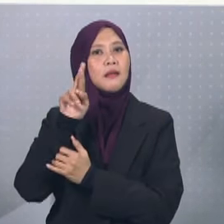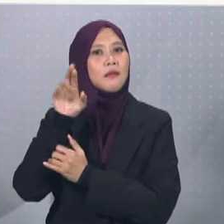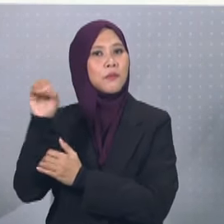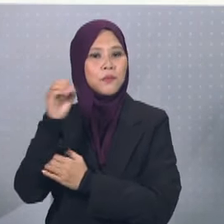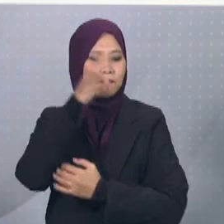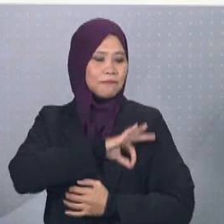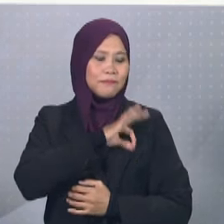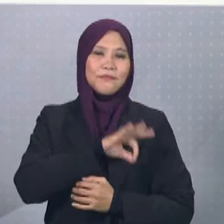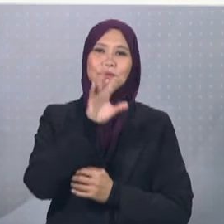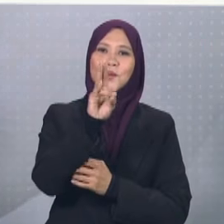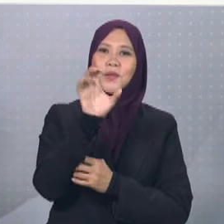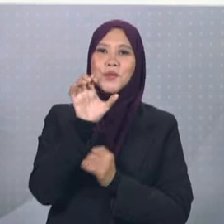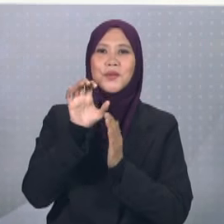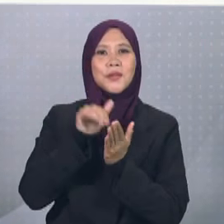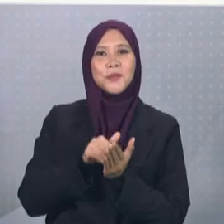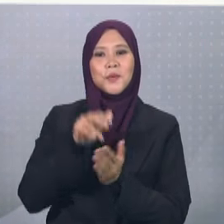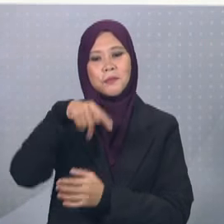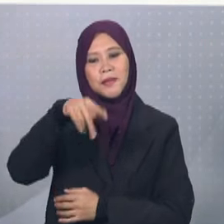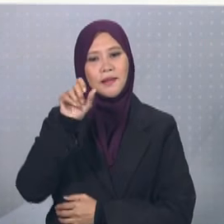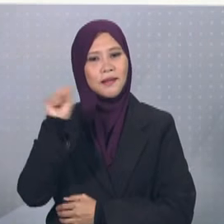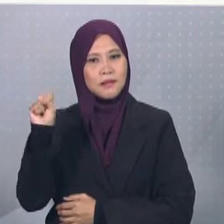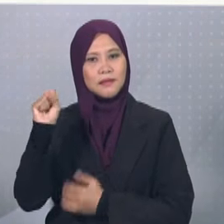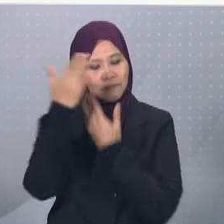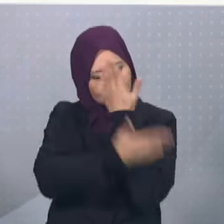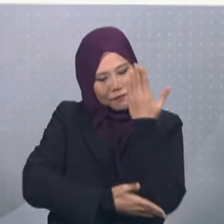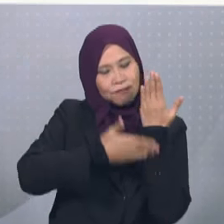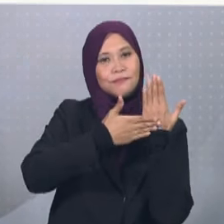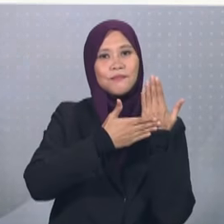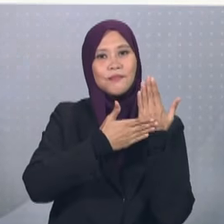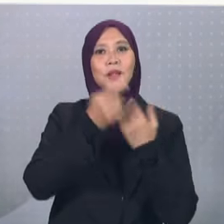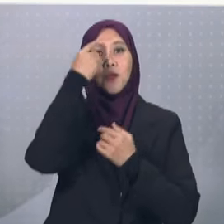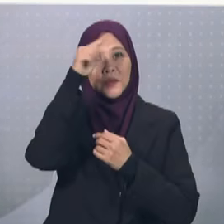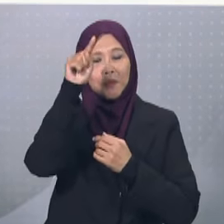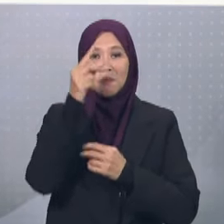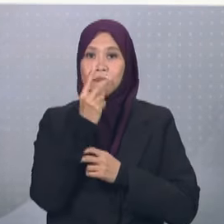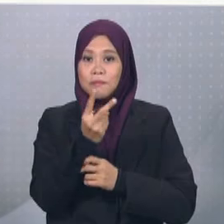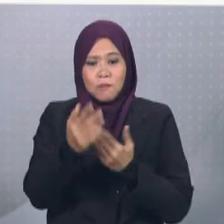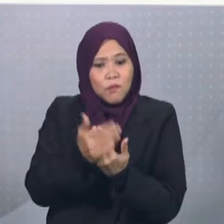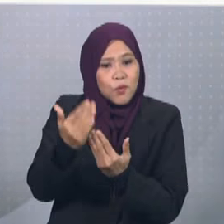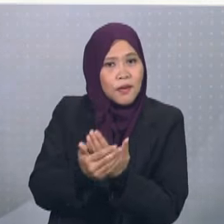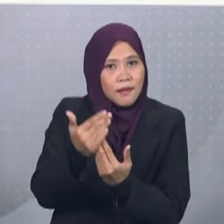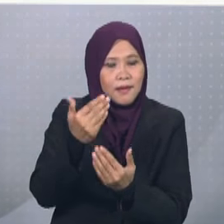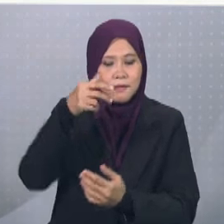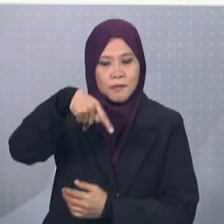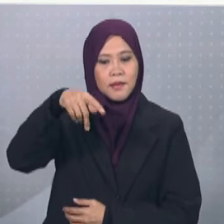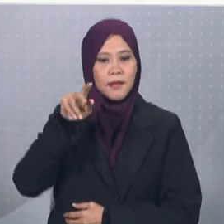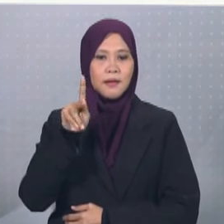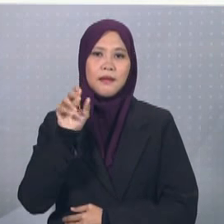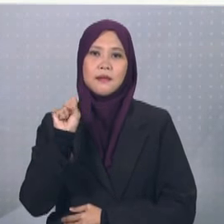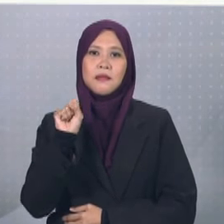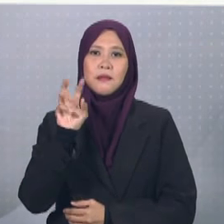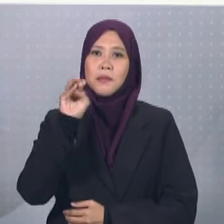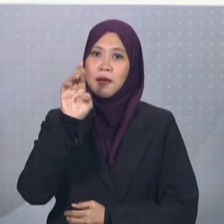kepada hampir 700,000 PKS mikro di seluruh negara. Untuk menikmati kemudahan berkenaan, PKS mikro